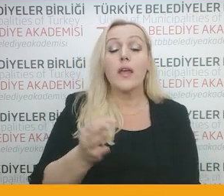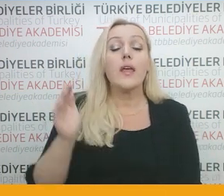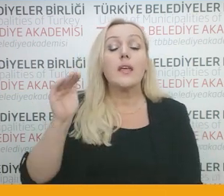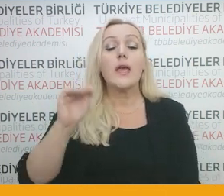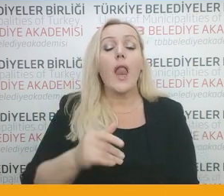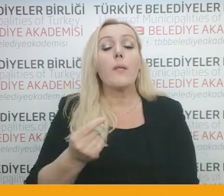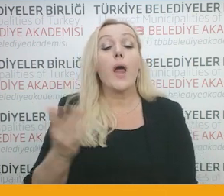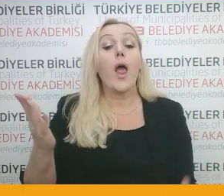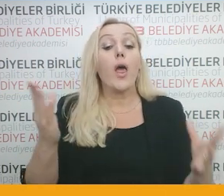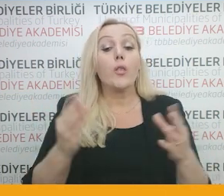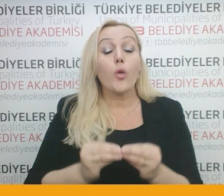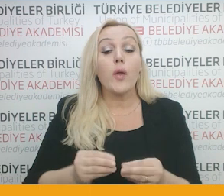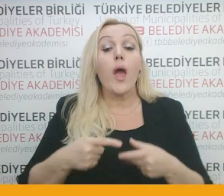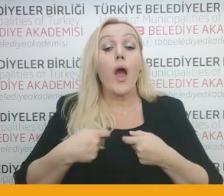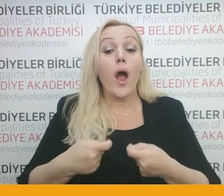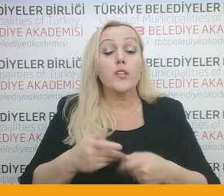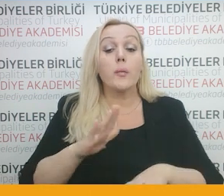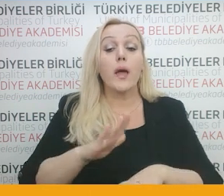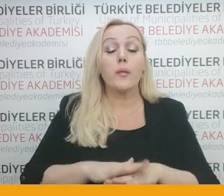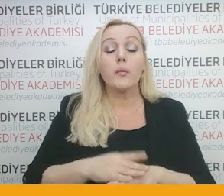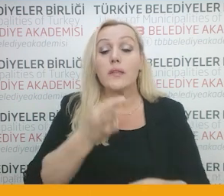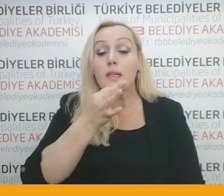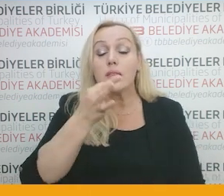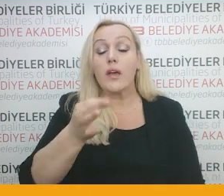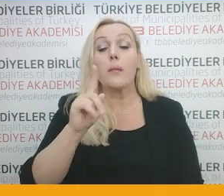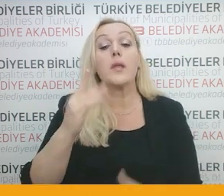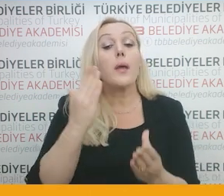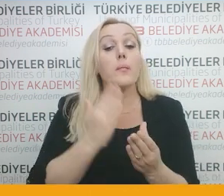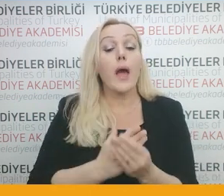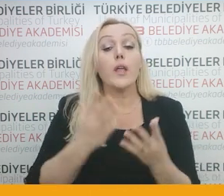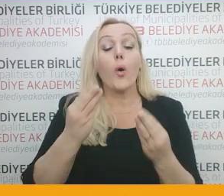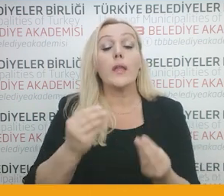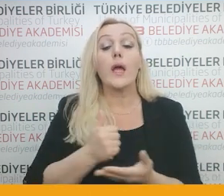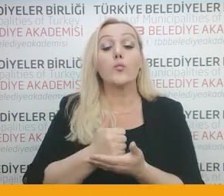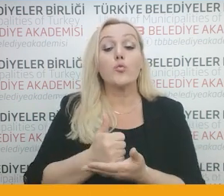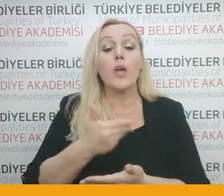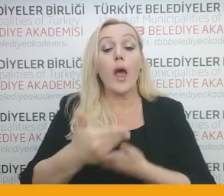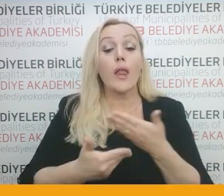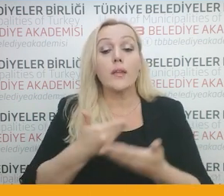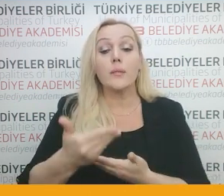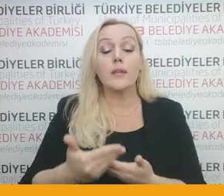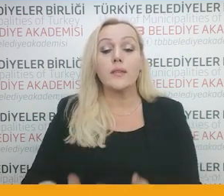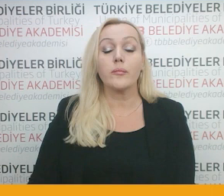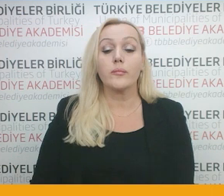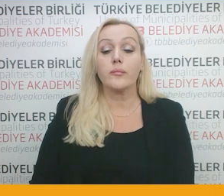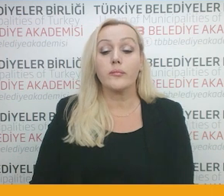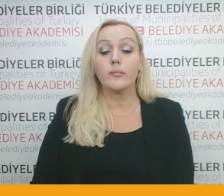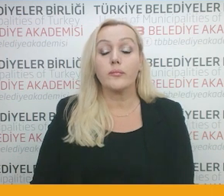Gelirlerin toplanmasına ve harcamaların yapılmasına izin veren bir belge şeklinde bütçeyi tarif edebiliriz.